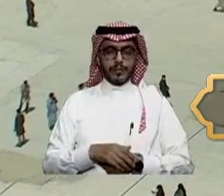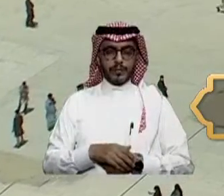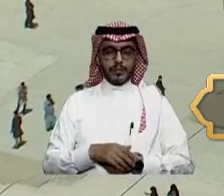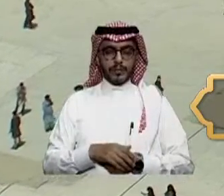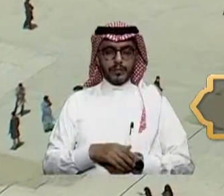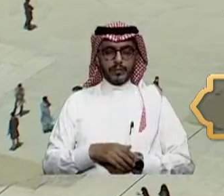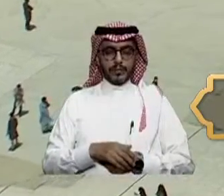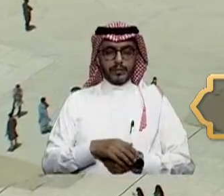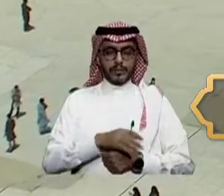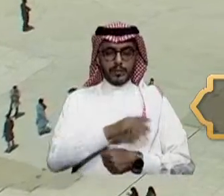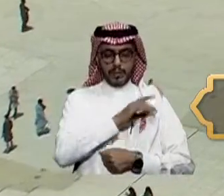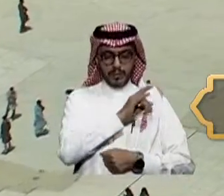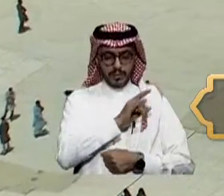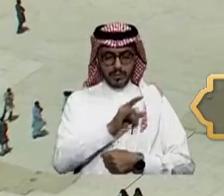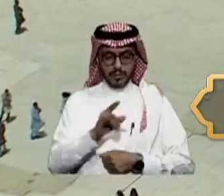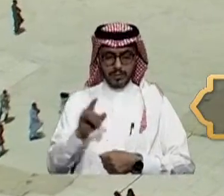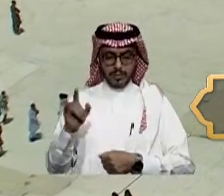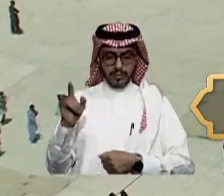اكبر